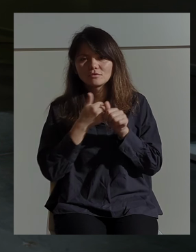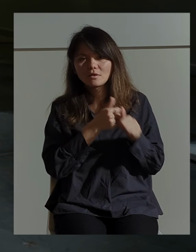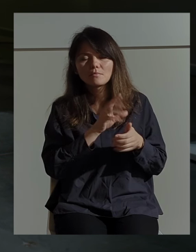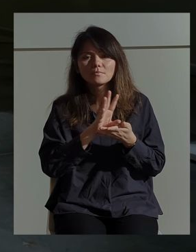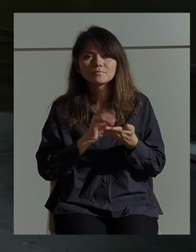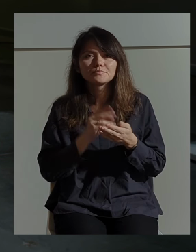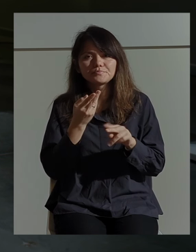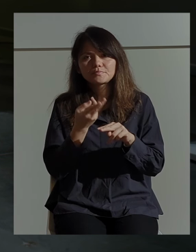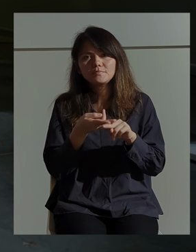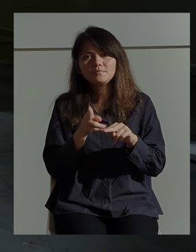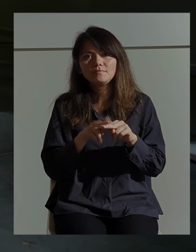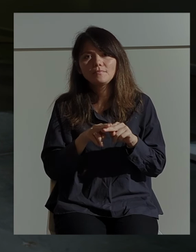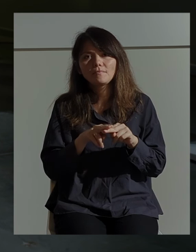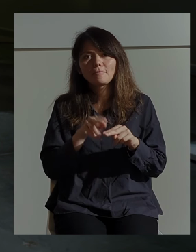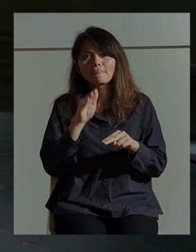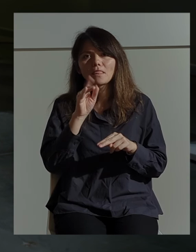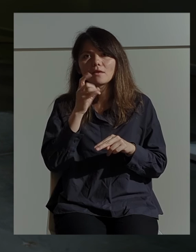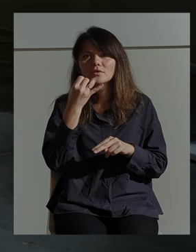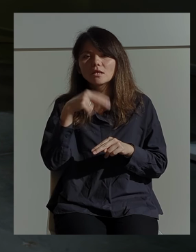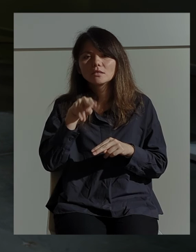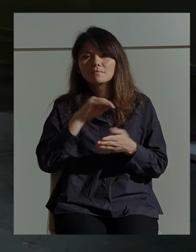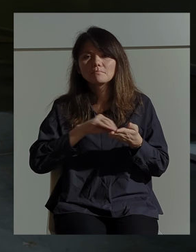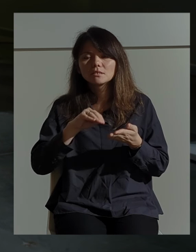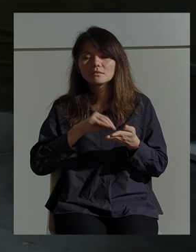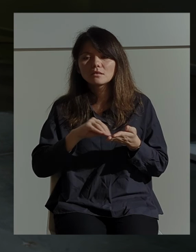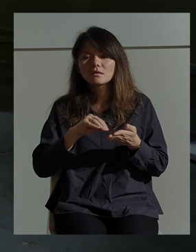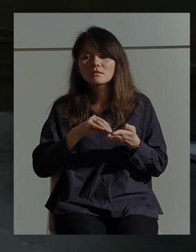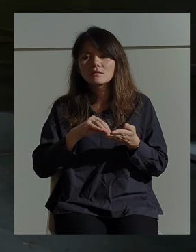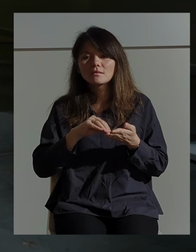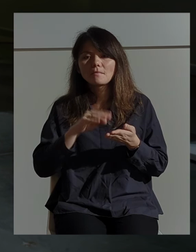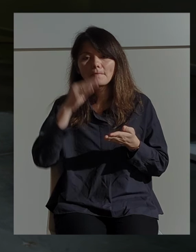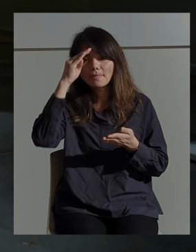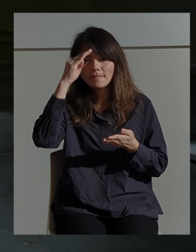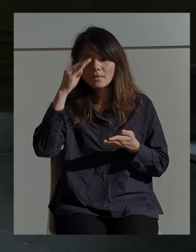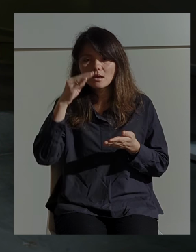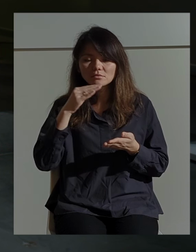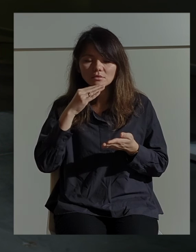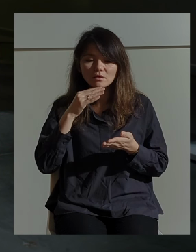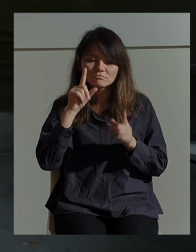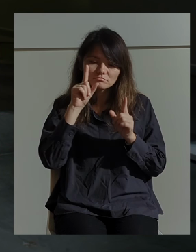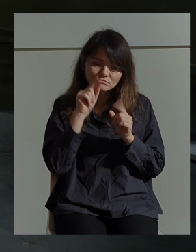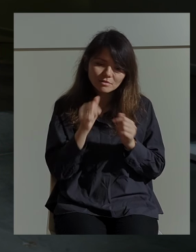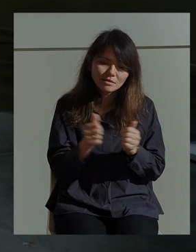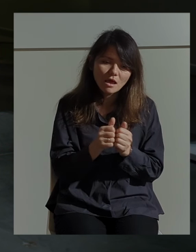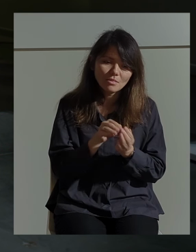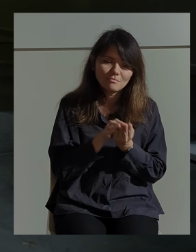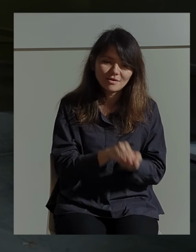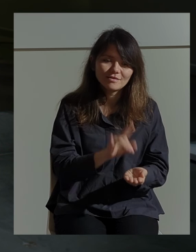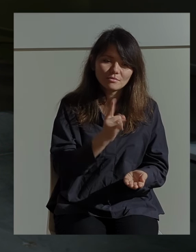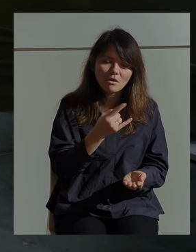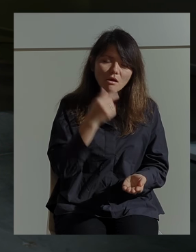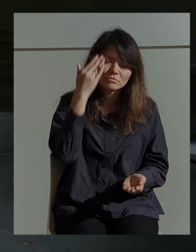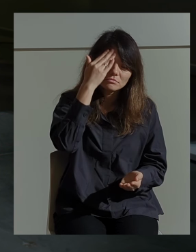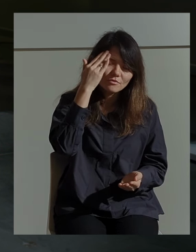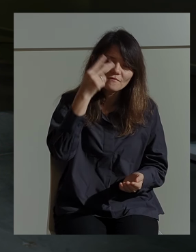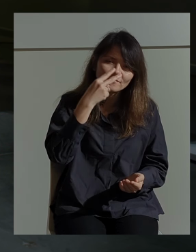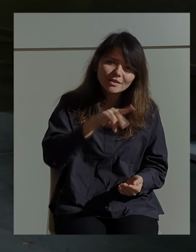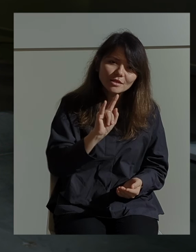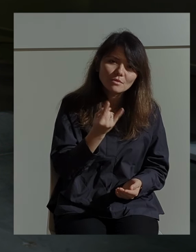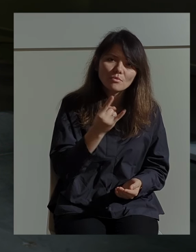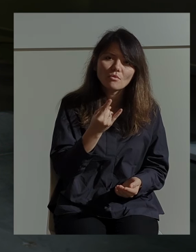ведический опыт него описал Фрейд А что отец засыпает около могилы ребёнка и Ему снится этот ребёнок и он